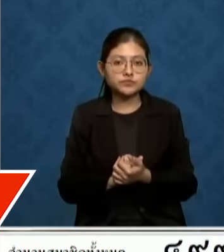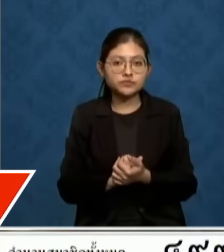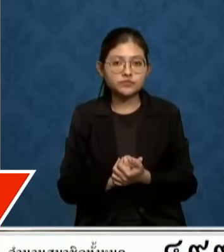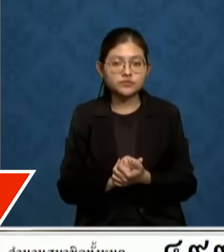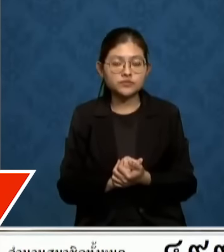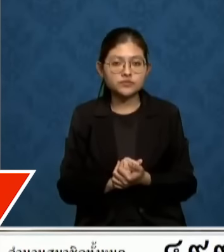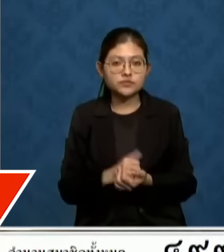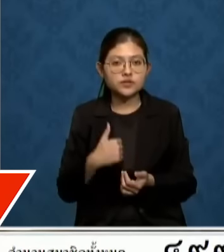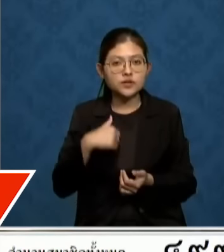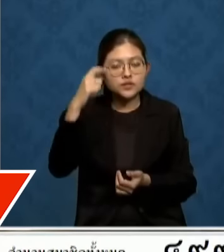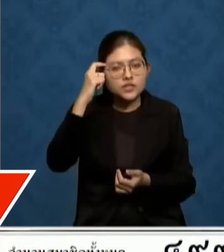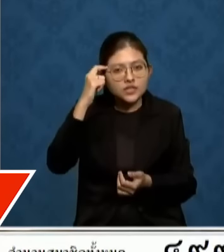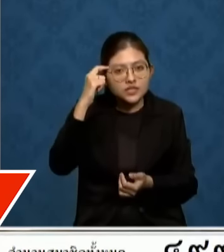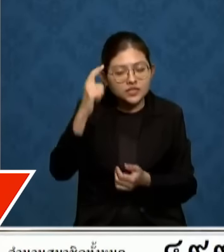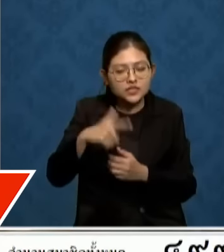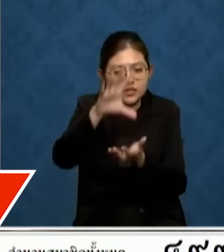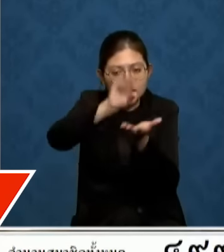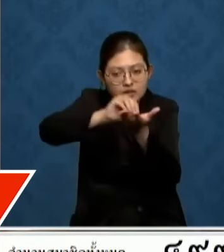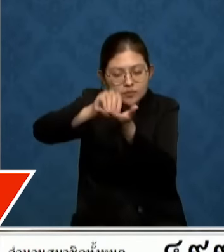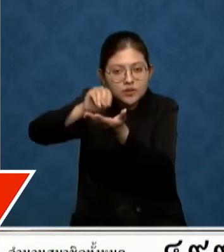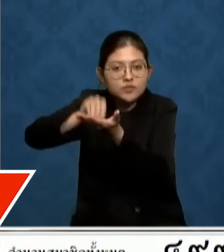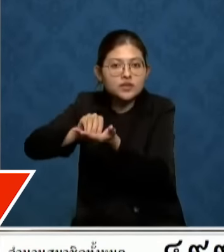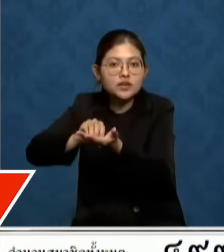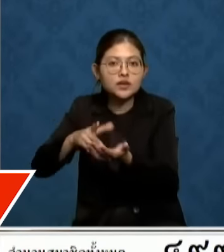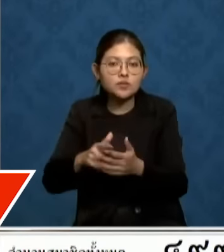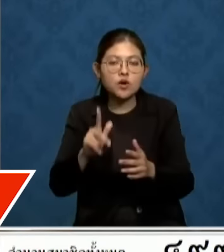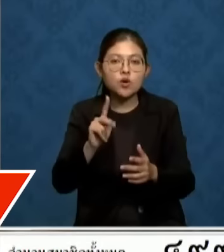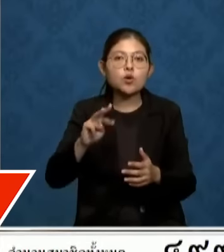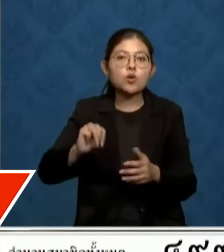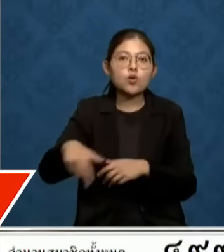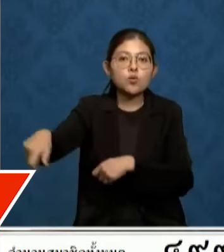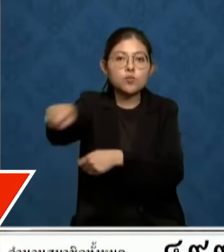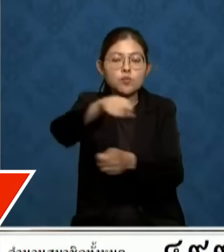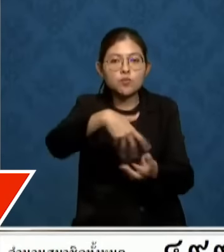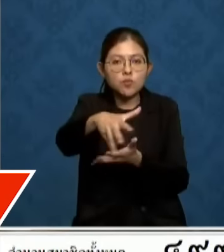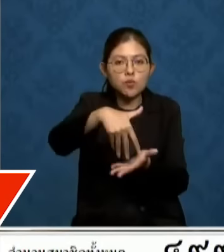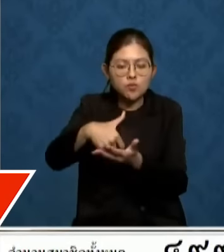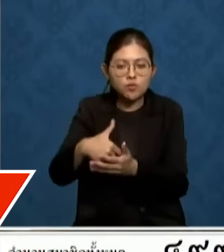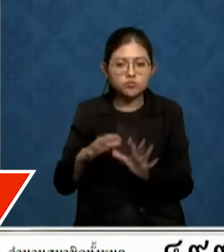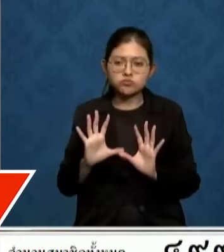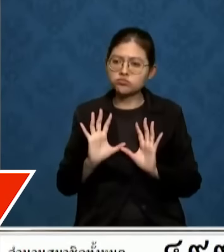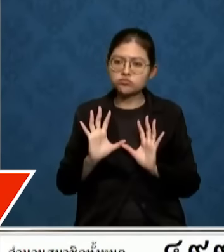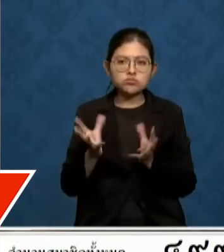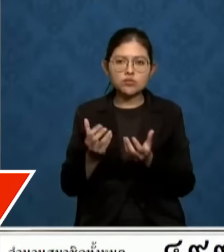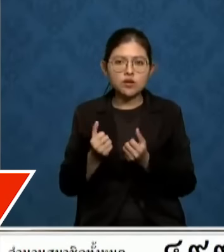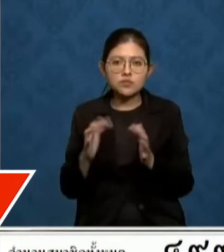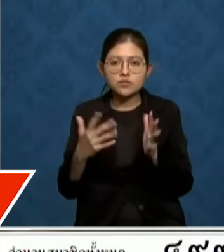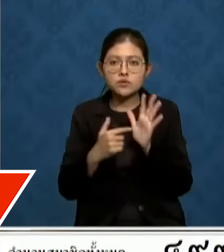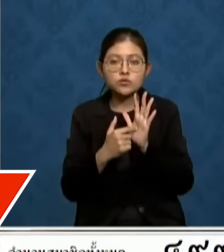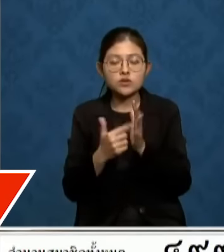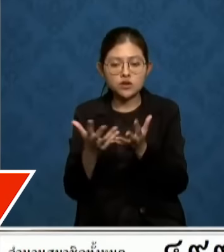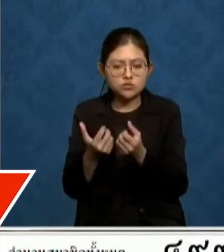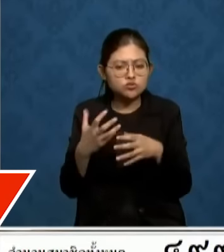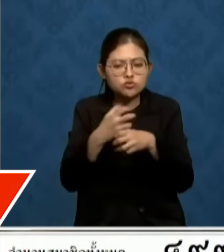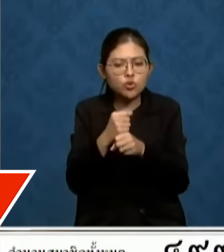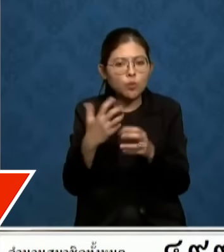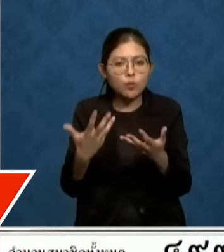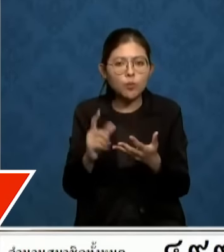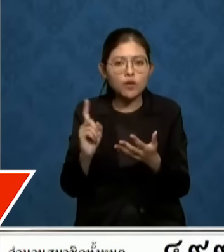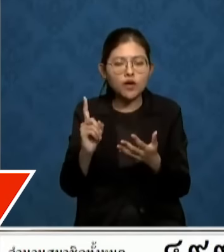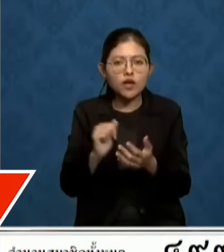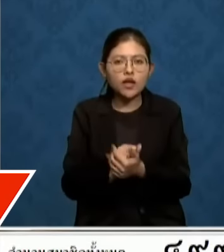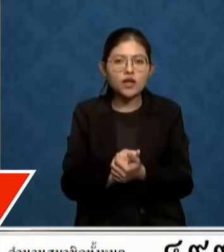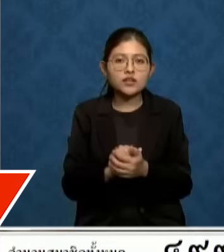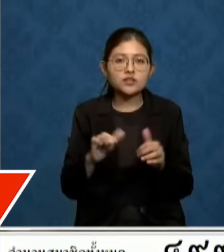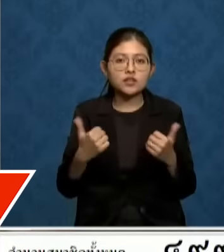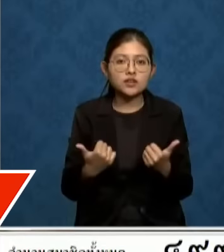สาวเป็นเรื่อยๆเอาข้อมูลหรือว่าบันทึกของอ่ากรมประมงนะครับก็แจ้งมาว่าไม่ได้รับตัวอย่างสรุปยังไงกันแน่ครับเราอยู่เรา